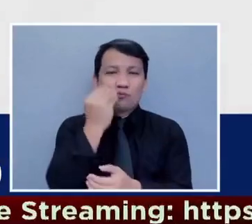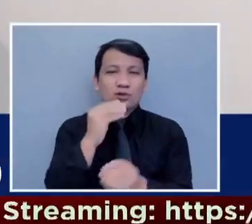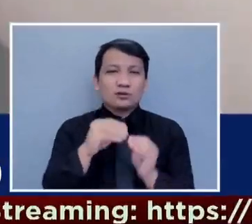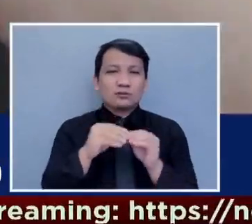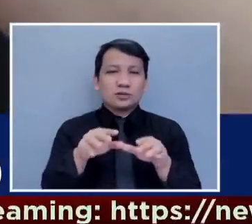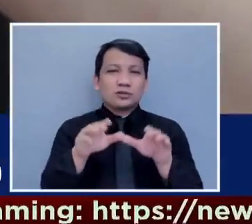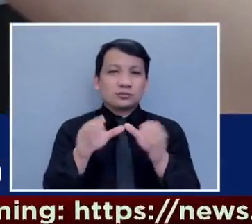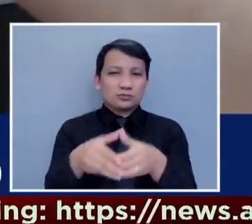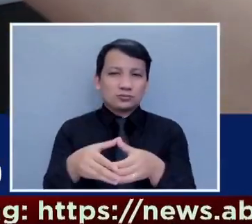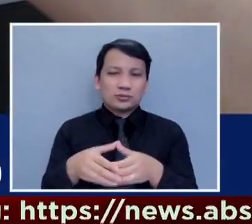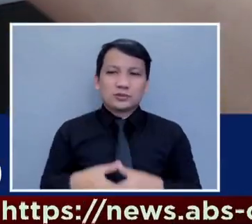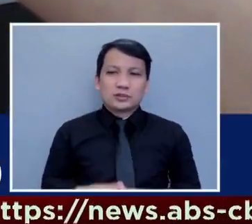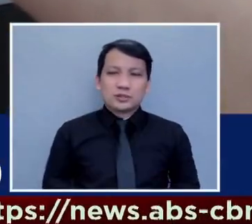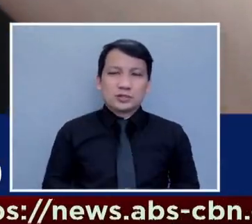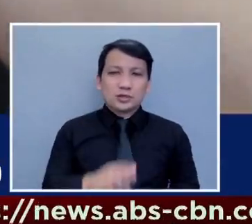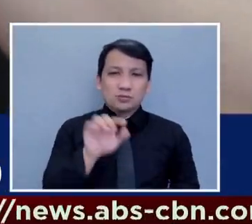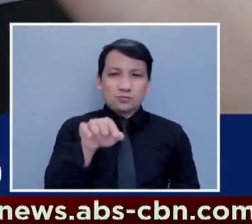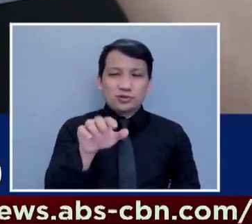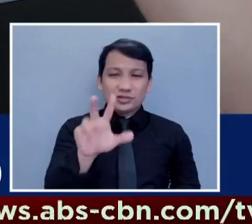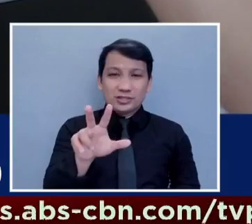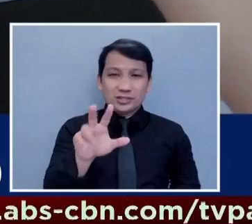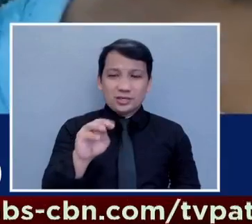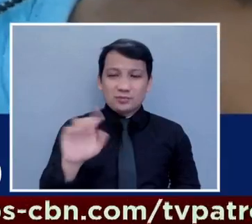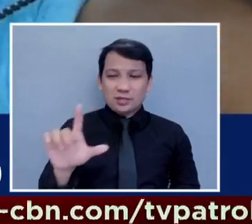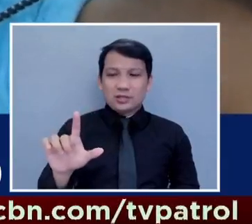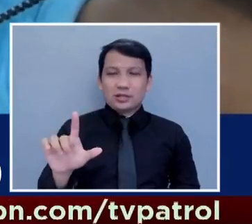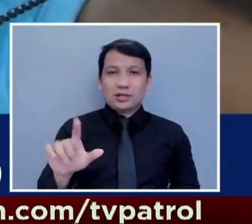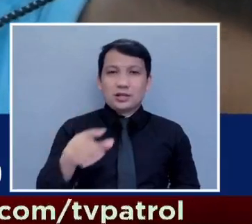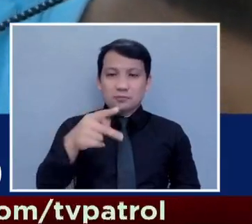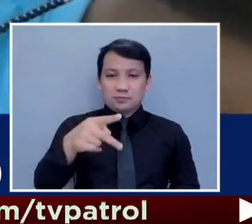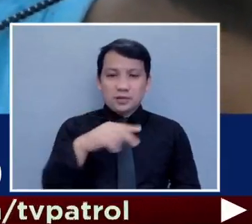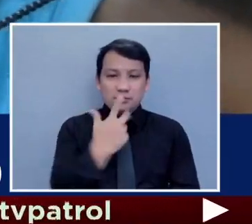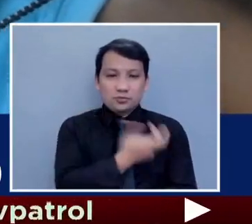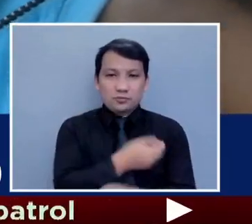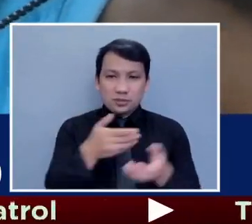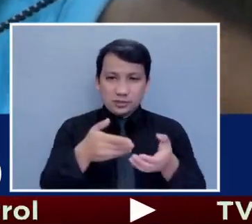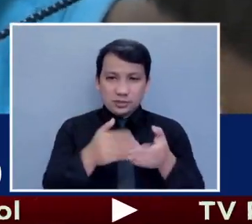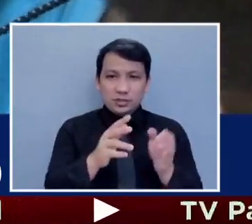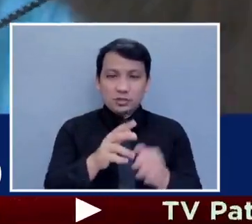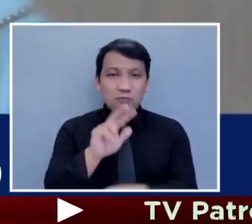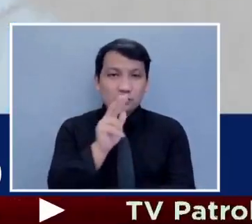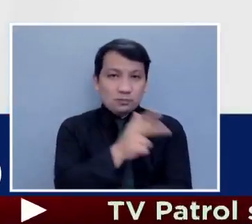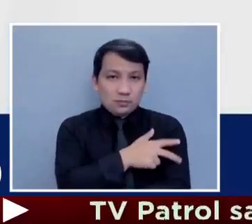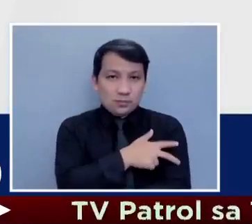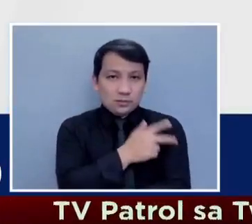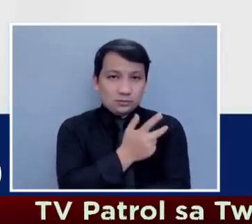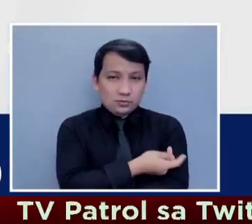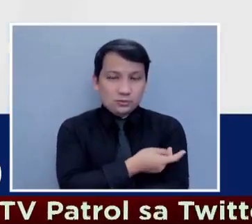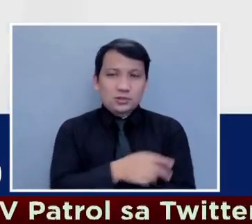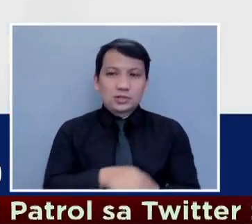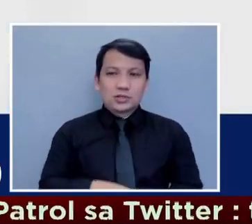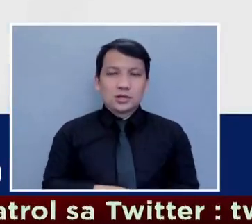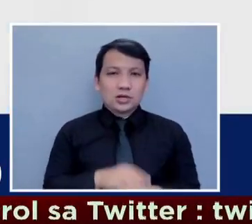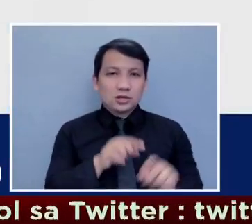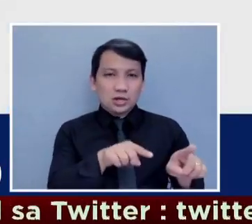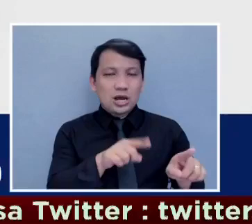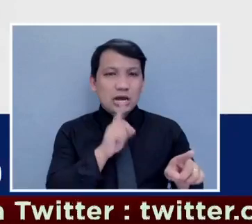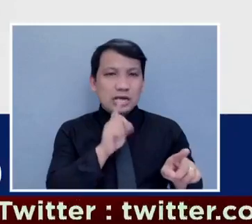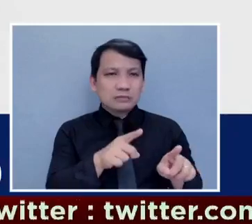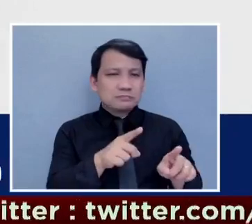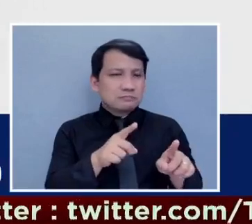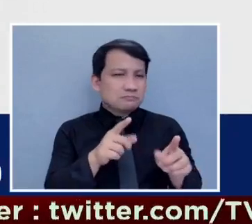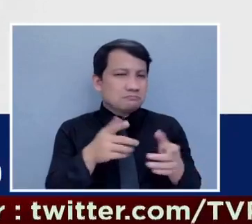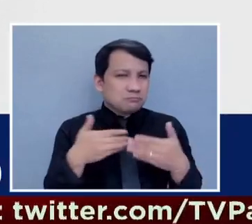grupo. 0.3 ml ng Pfizer COVID vaccine ang pwedeng ibigay bilang ikatlong dose. Itinuturing na immunocompromised